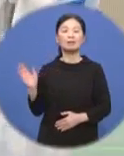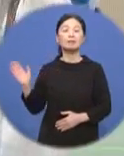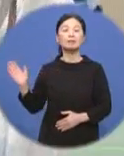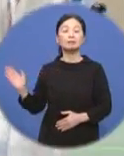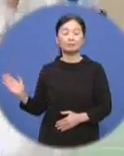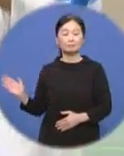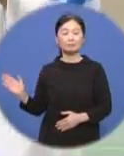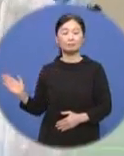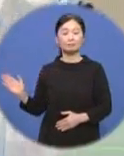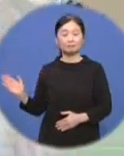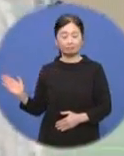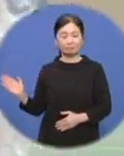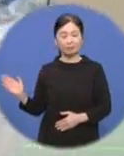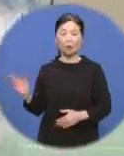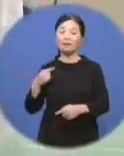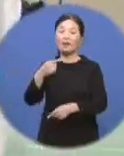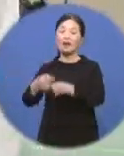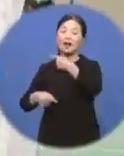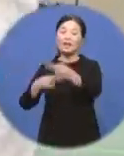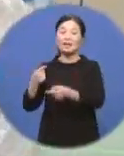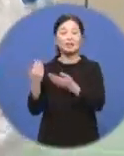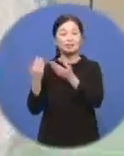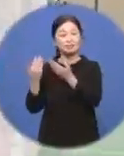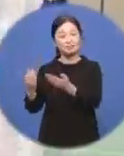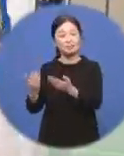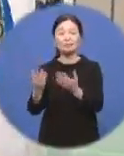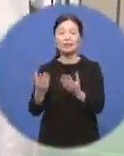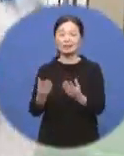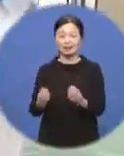想の展示ブースでお話を伺いました。